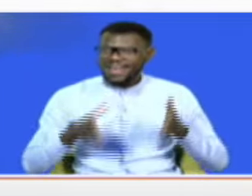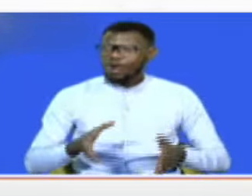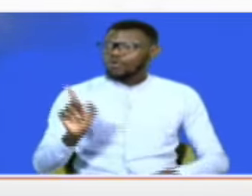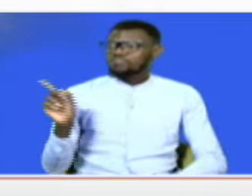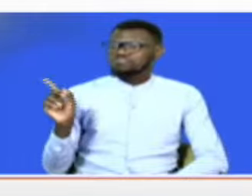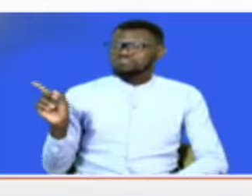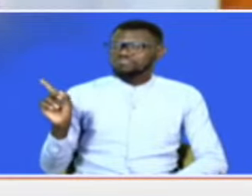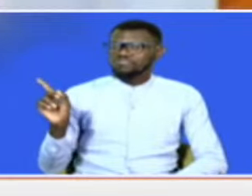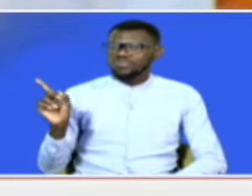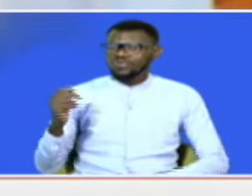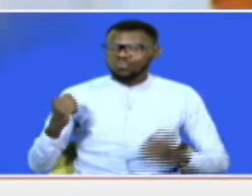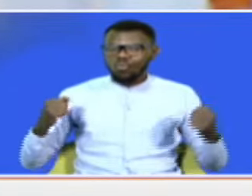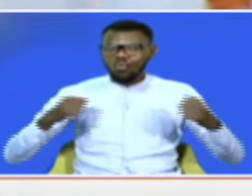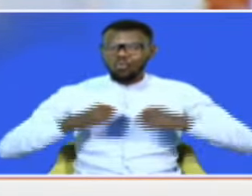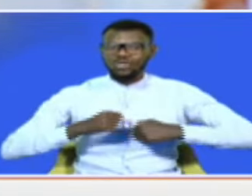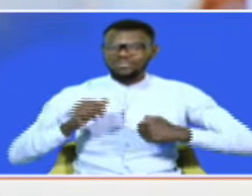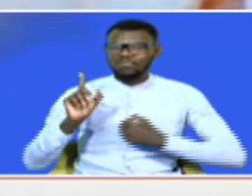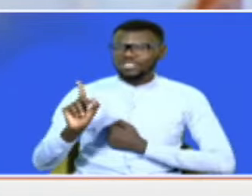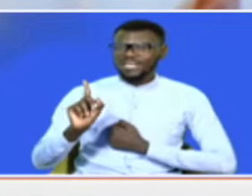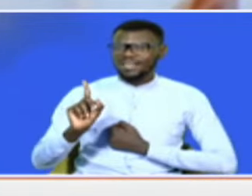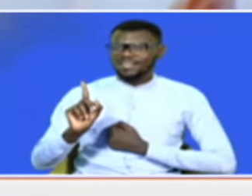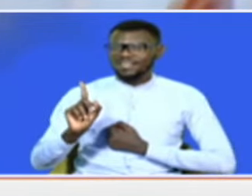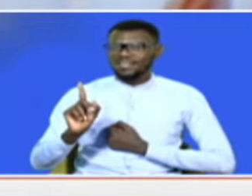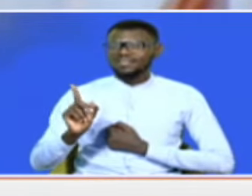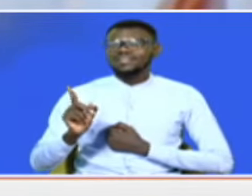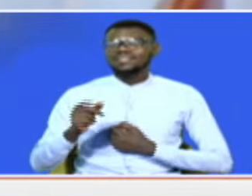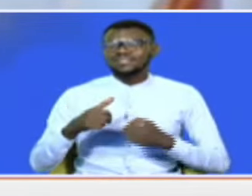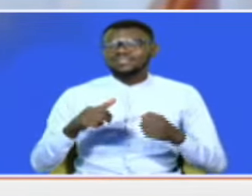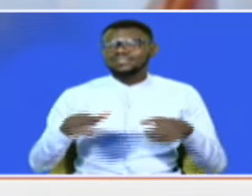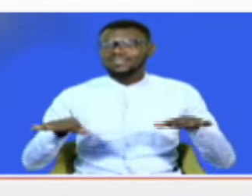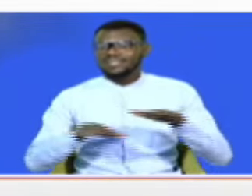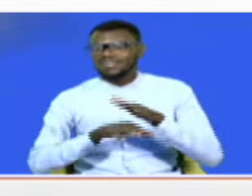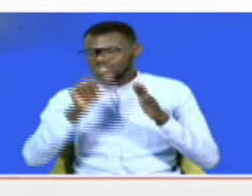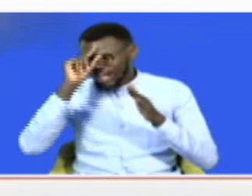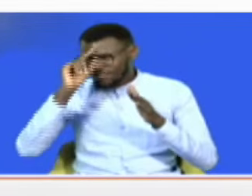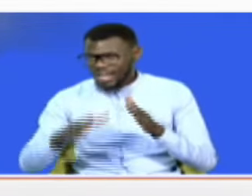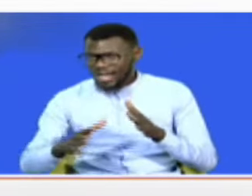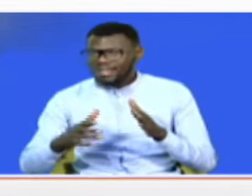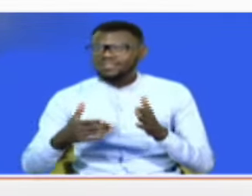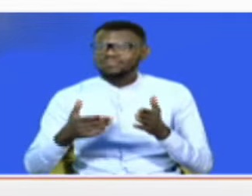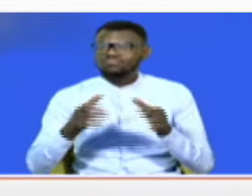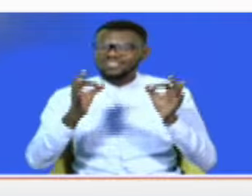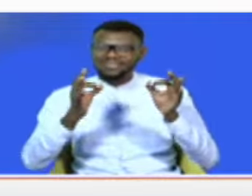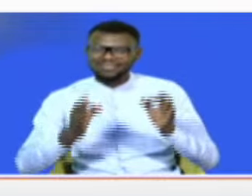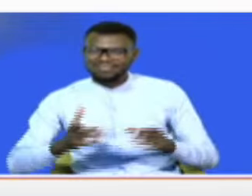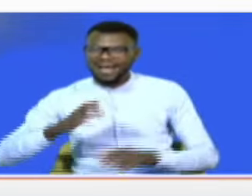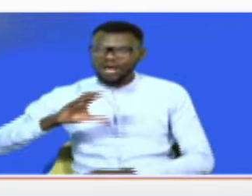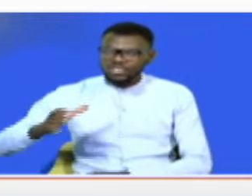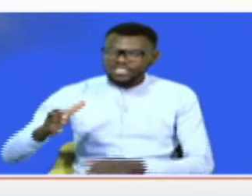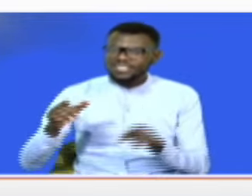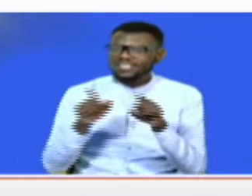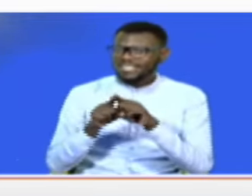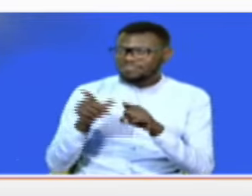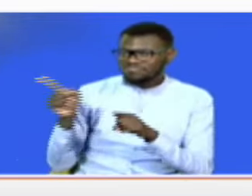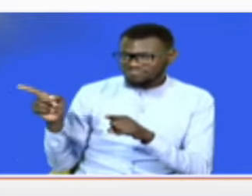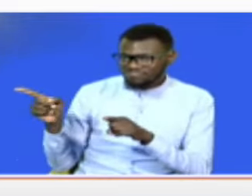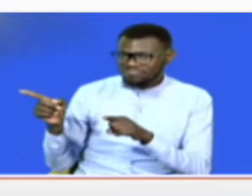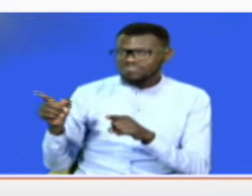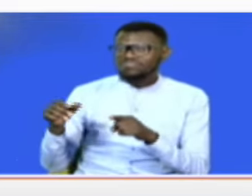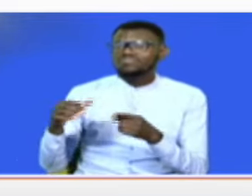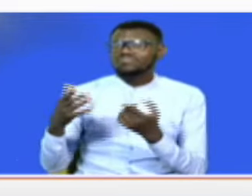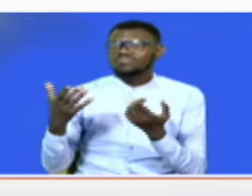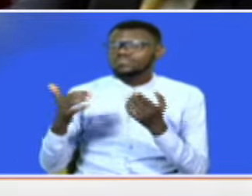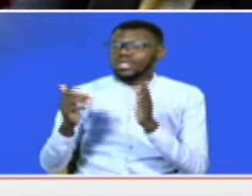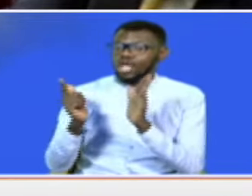Moja, aliyekuwa naibu wake John Barorot, aliyekuwa katibu wa kaunti Edwin Bett, pamoja na mwanasheria wa kaunti hiyo Stephen